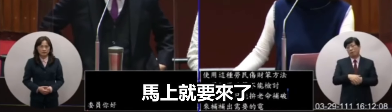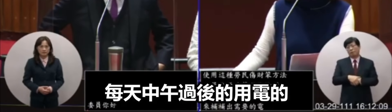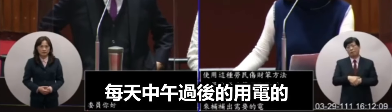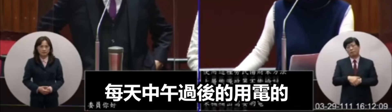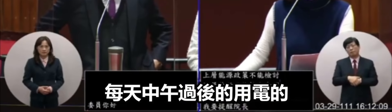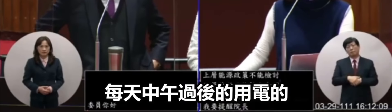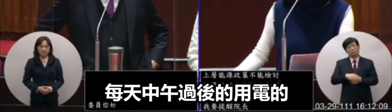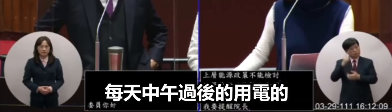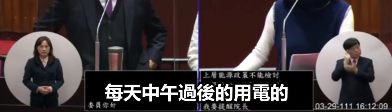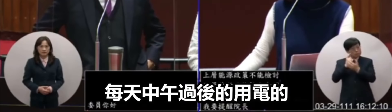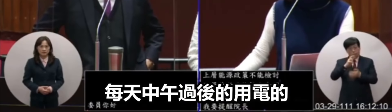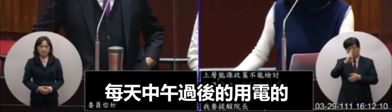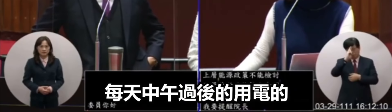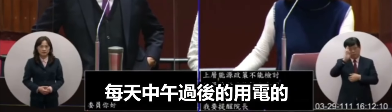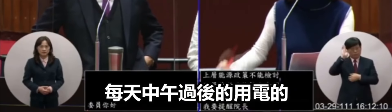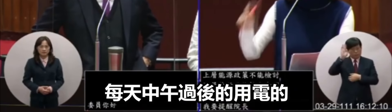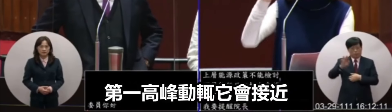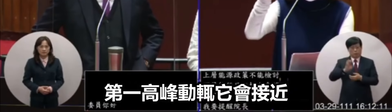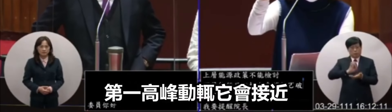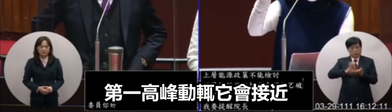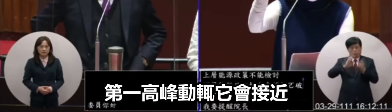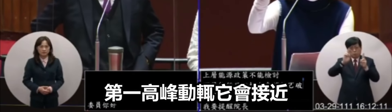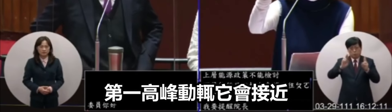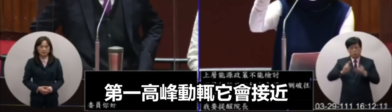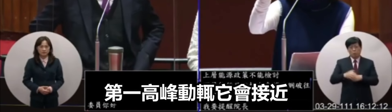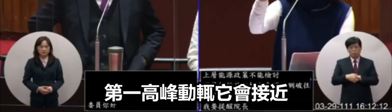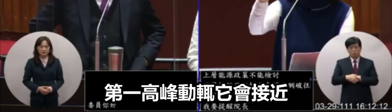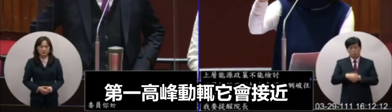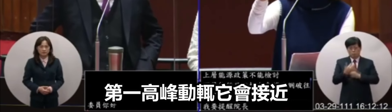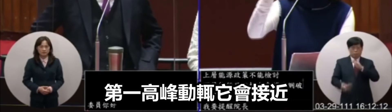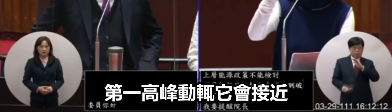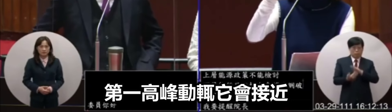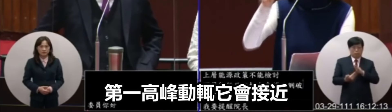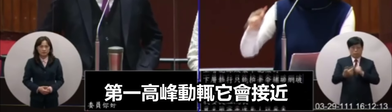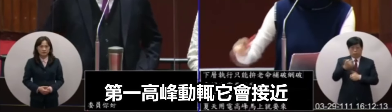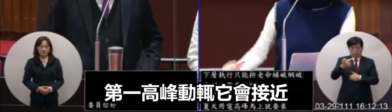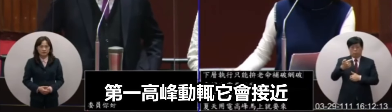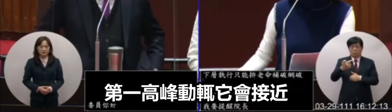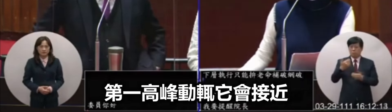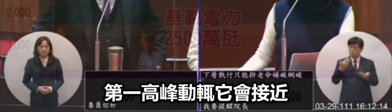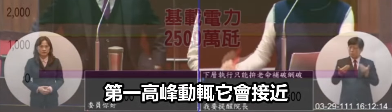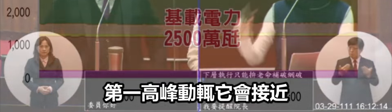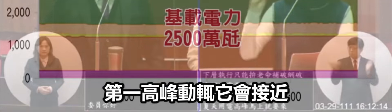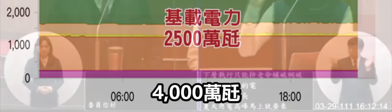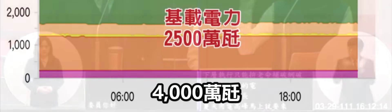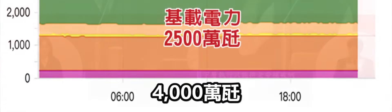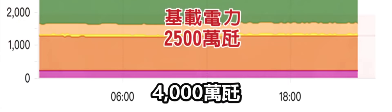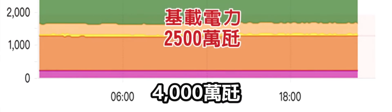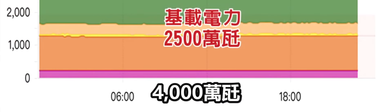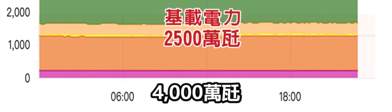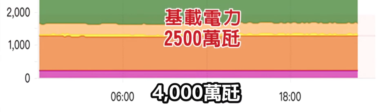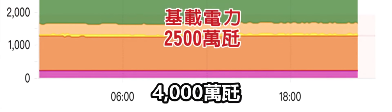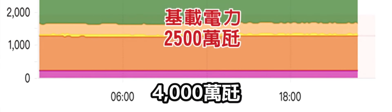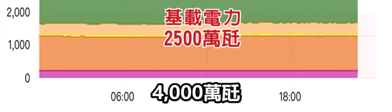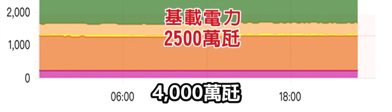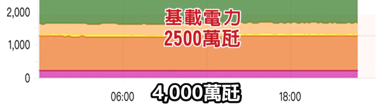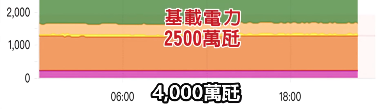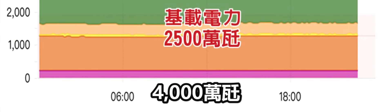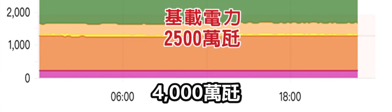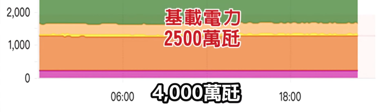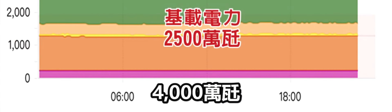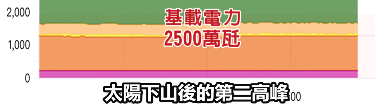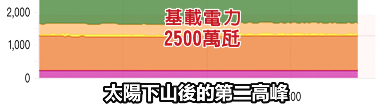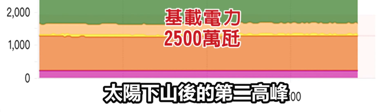了，每天中午过后的用电的第一高峰，动辄它会接近